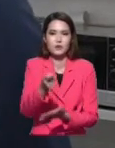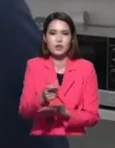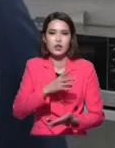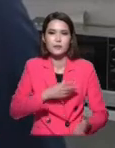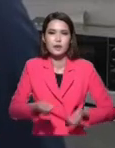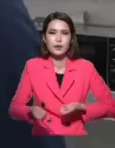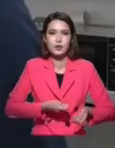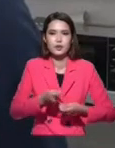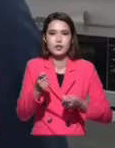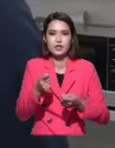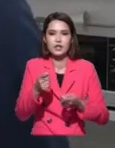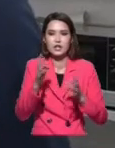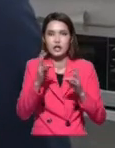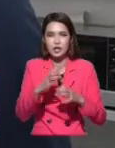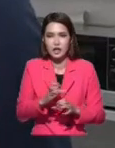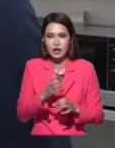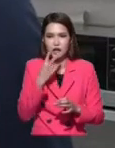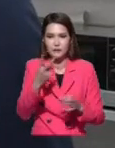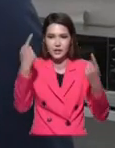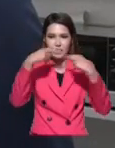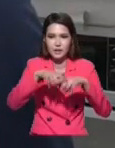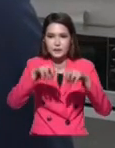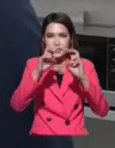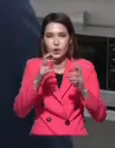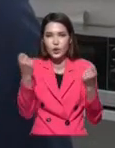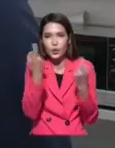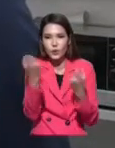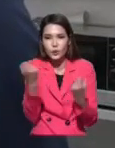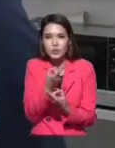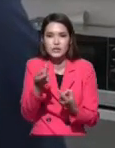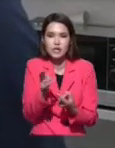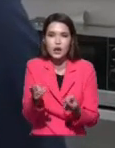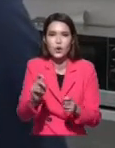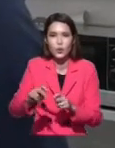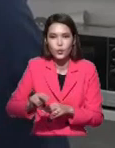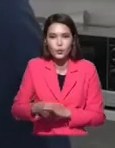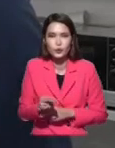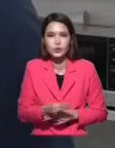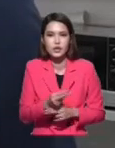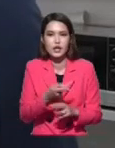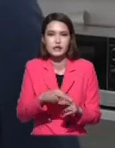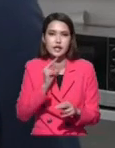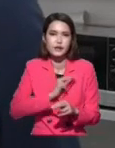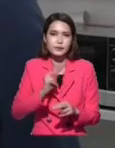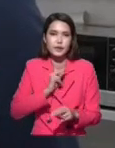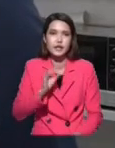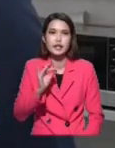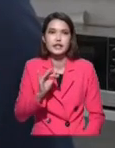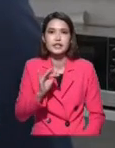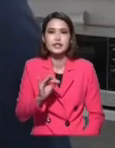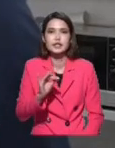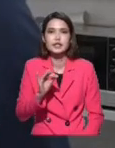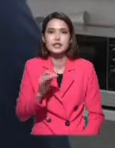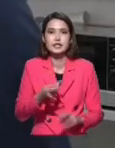официальном порядке заказчикам, технадзорам, подрядчикам для устранение данных несоответствий. Кроме того, было